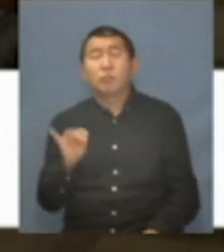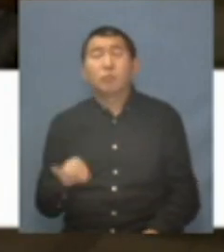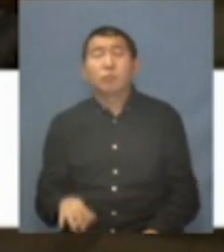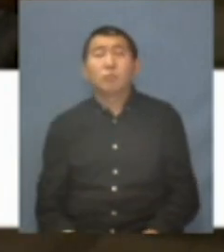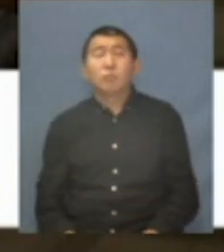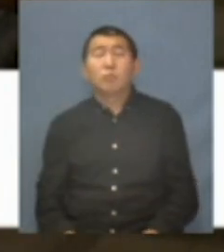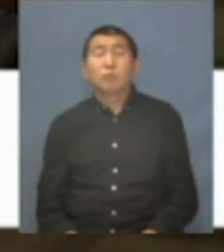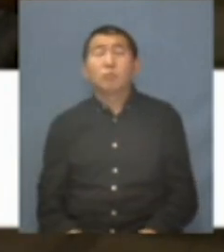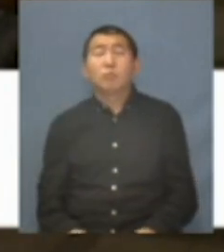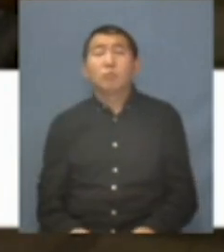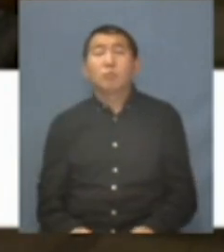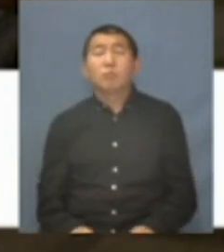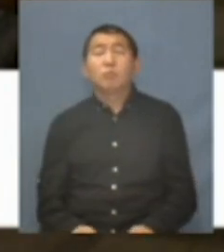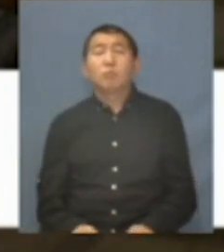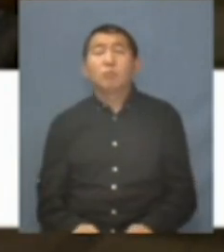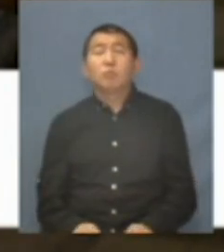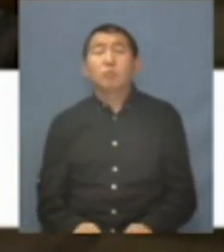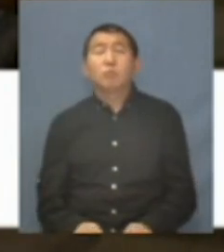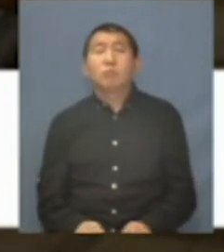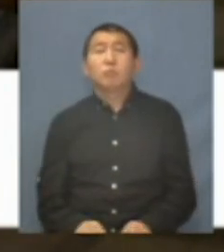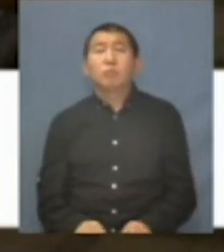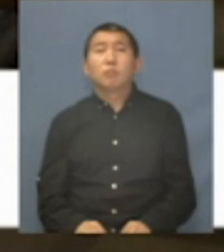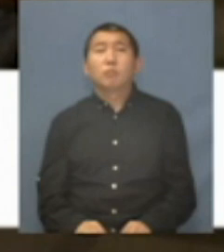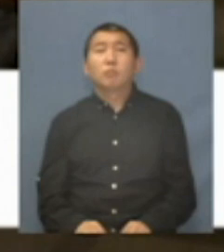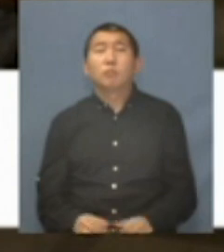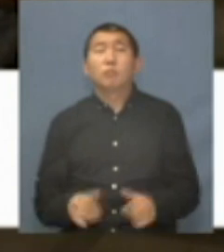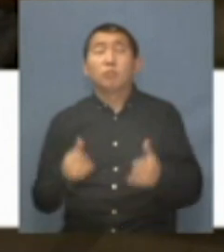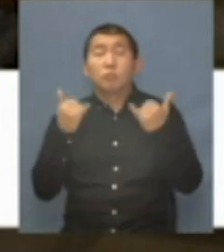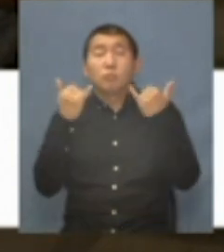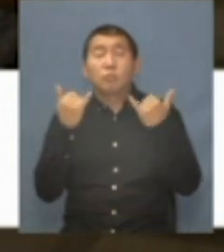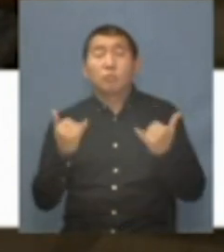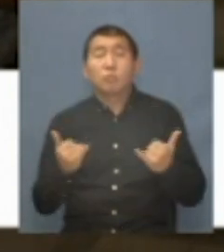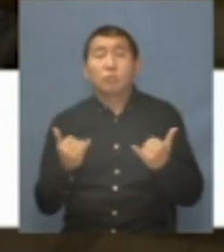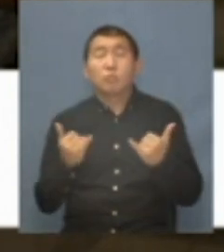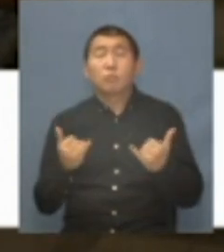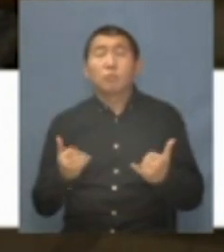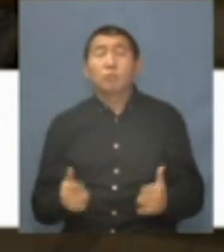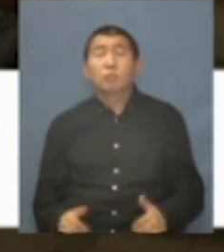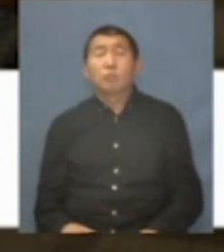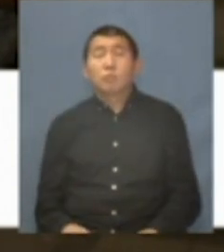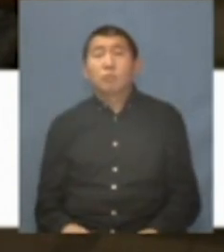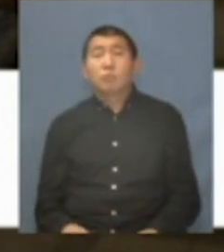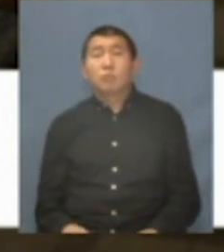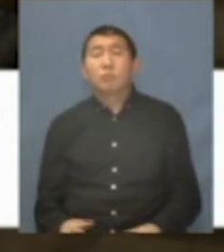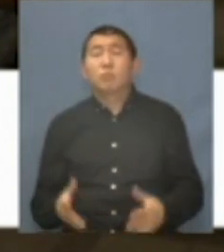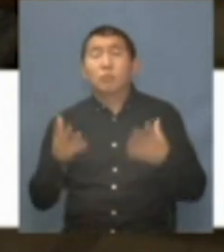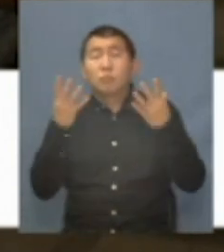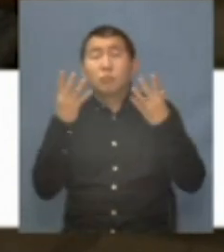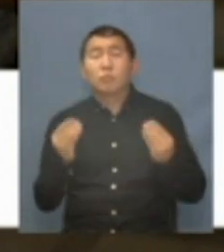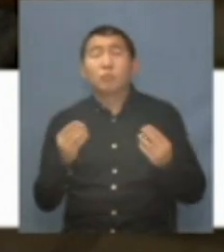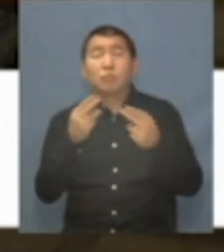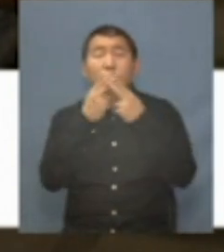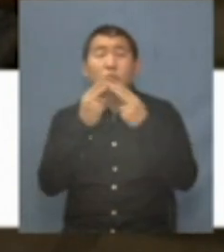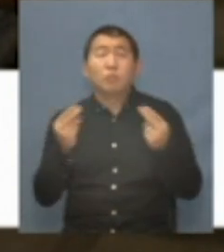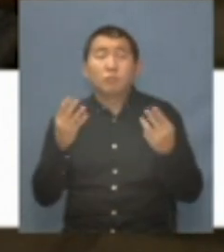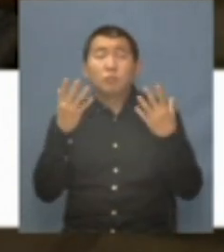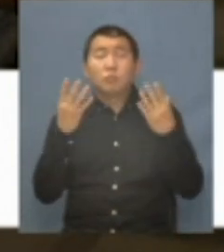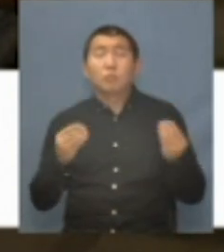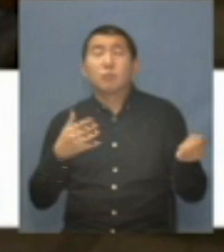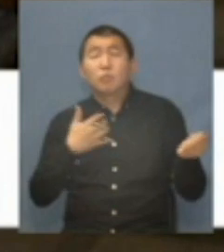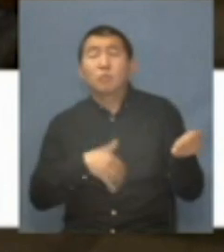кукла. И сегодня вот в честь вот такого дня, такого праздника, Дня Астаны, Дня Добры,